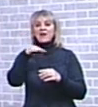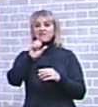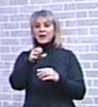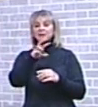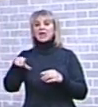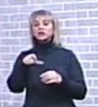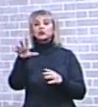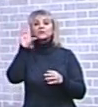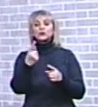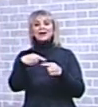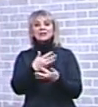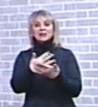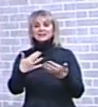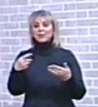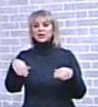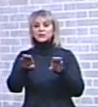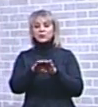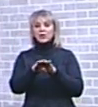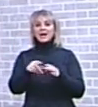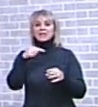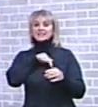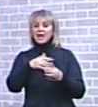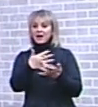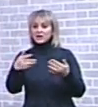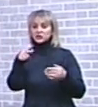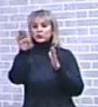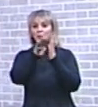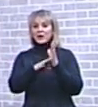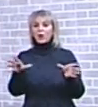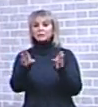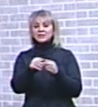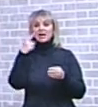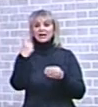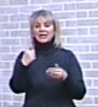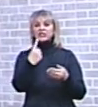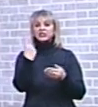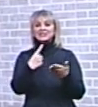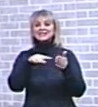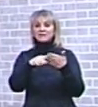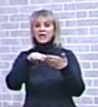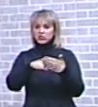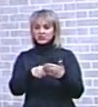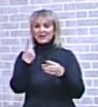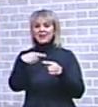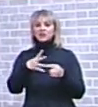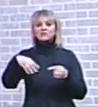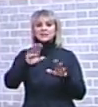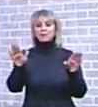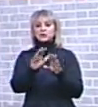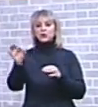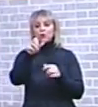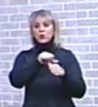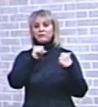Дону. Всю эту разнообразную, такую разнохарактерную программу объединяет одна единственная идея. Эти все песни о любви.